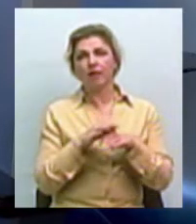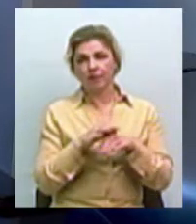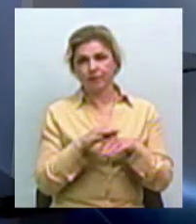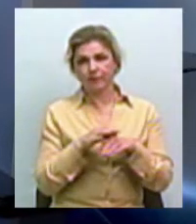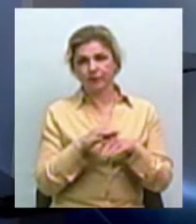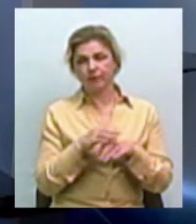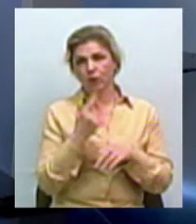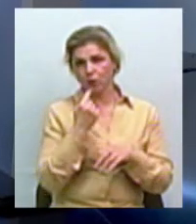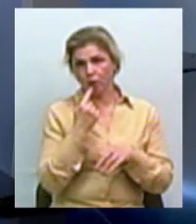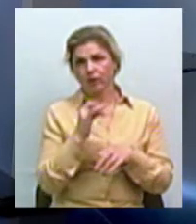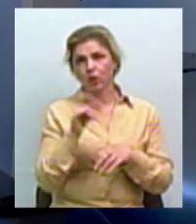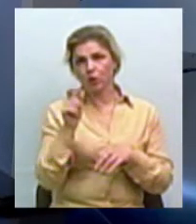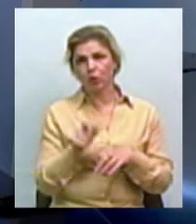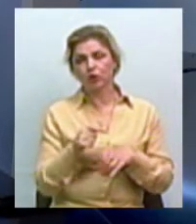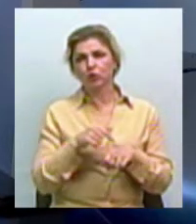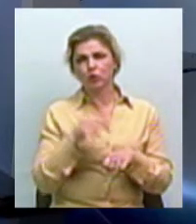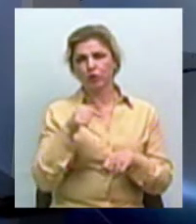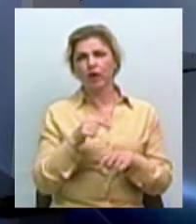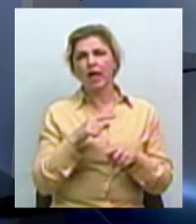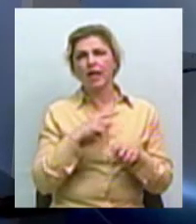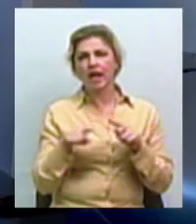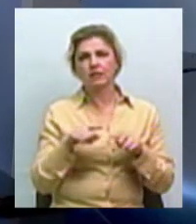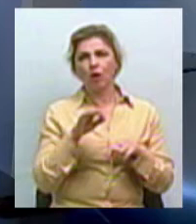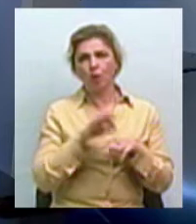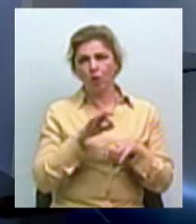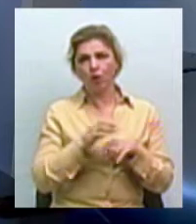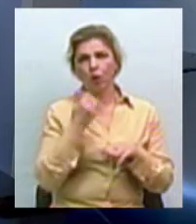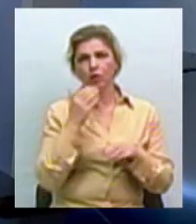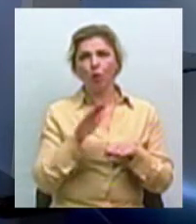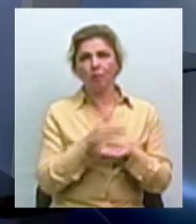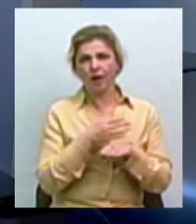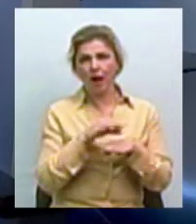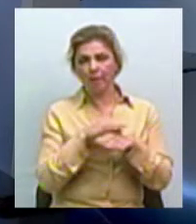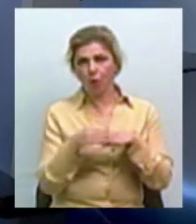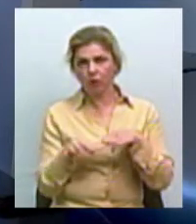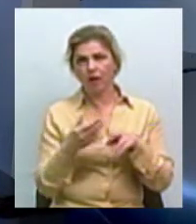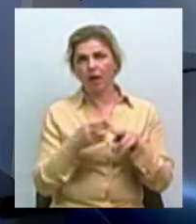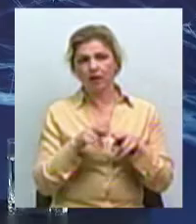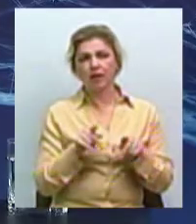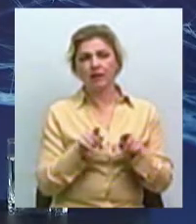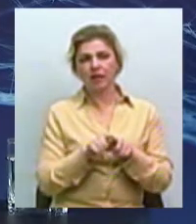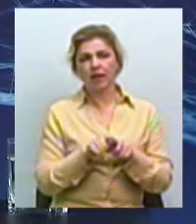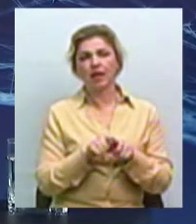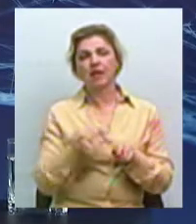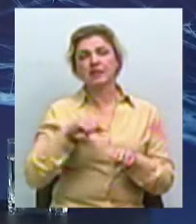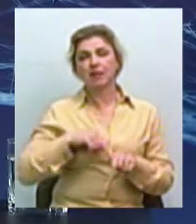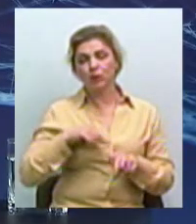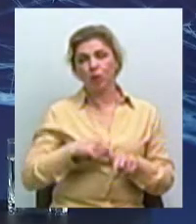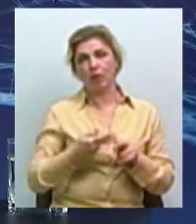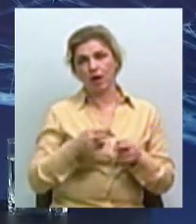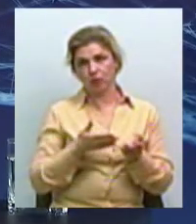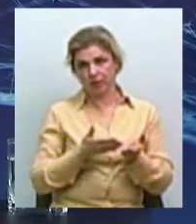мигдалику. І людина відчуває різку біль, коли знімається ця плівка. Тому це теж деякі такі симптоми, які